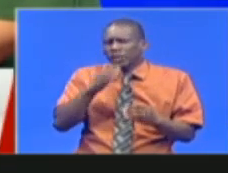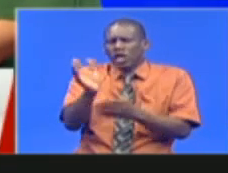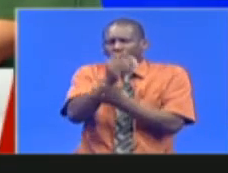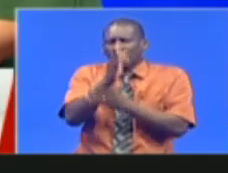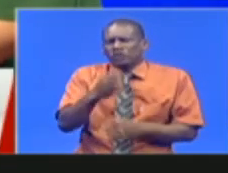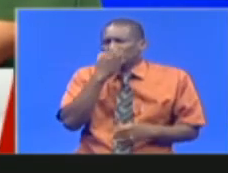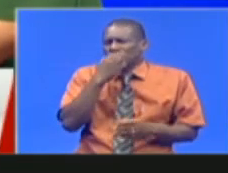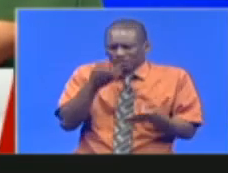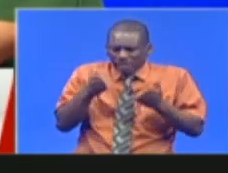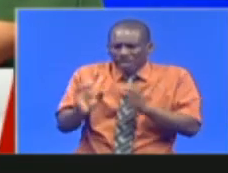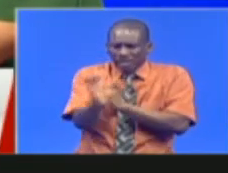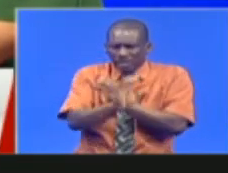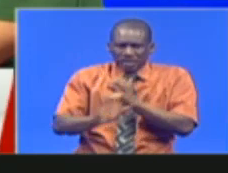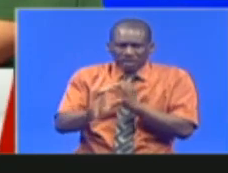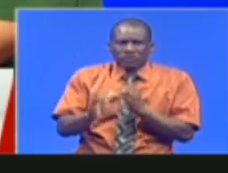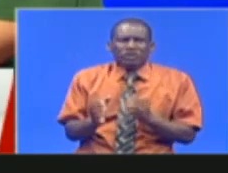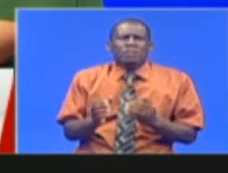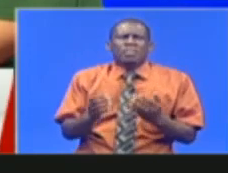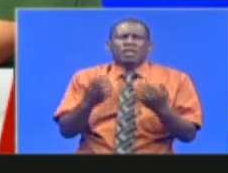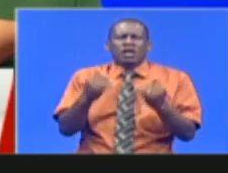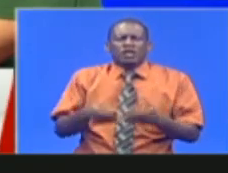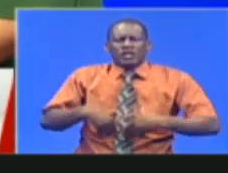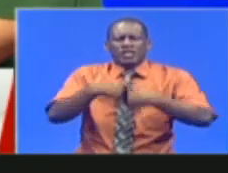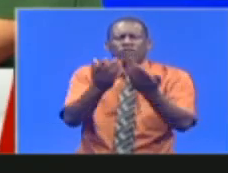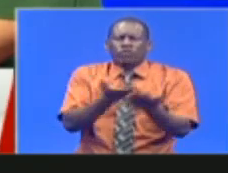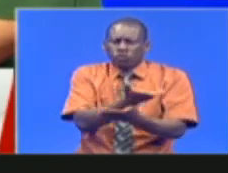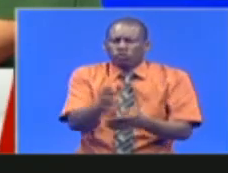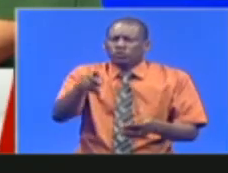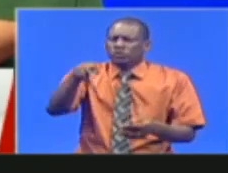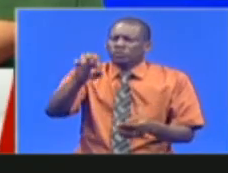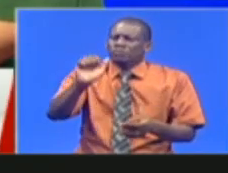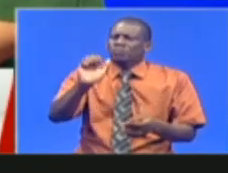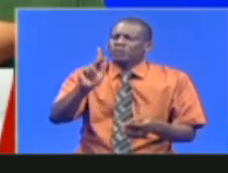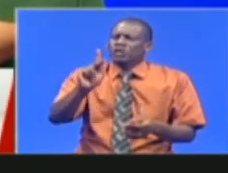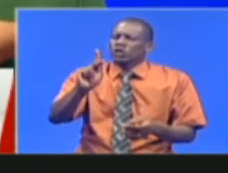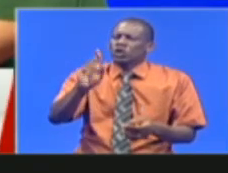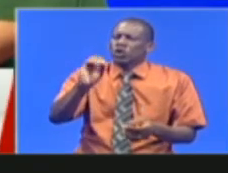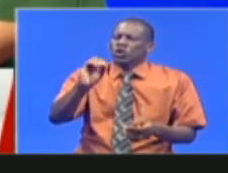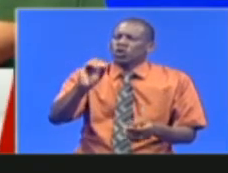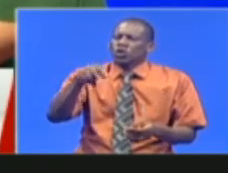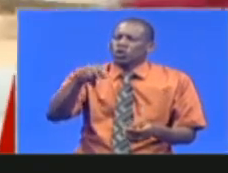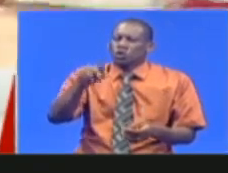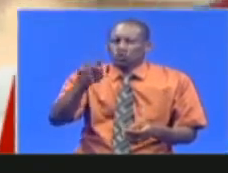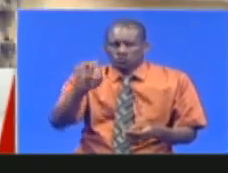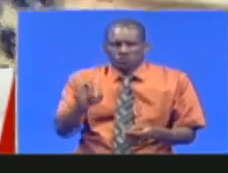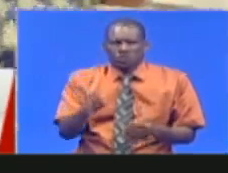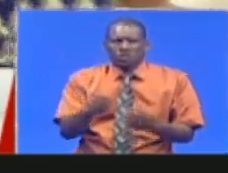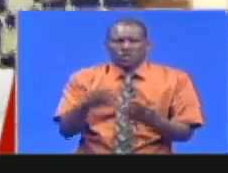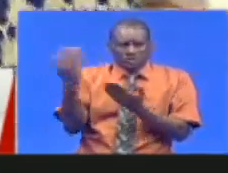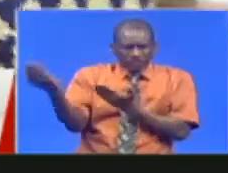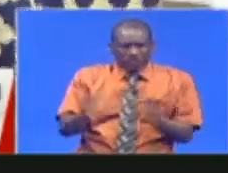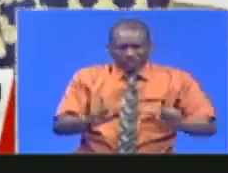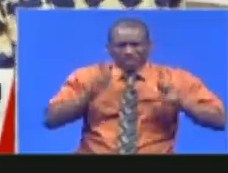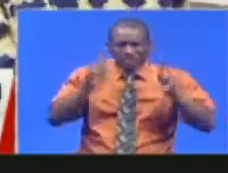nchini Daktari Pindi Hazarachana aliwasilisha Tausi hao katika ikulu ya Nairobi kwa niaba ya Rais Magufuli. Akipokea zawadi, Rais Uhuru